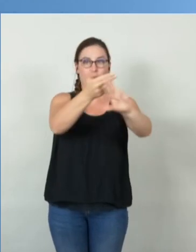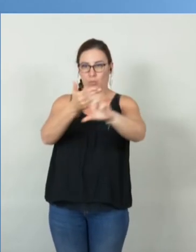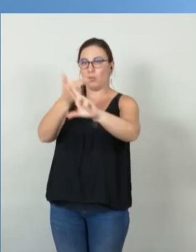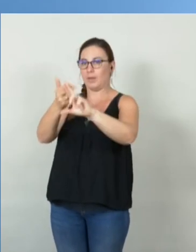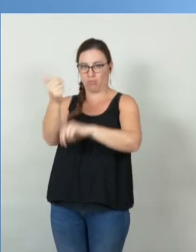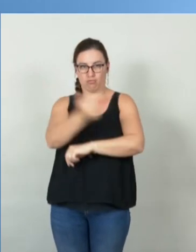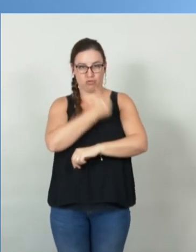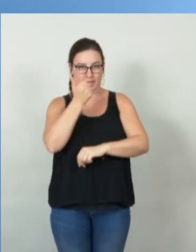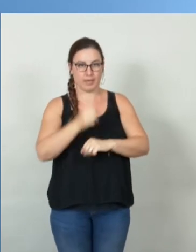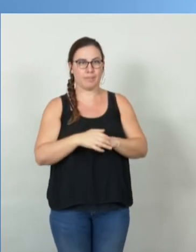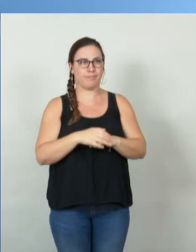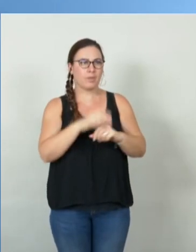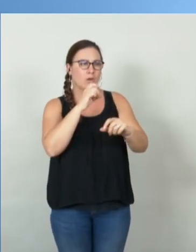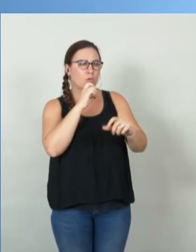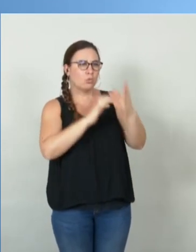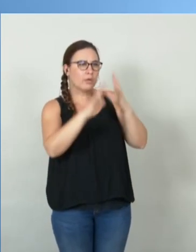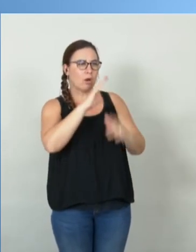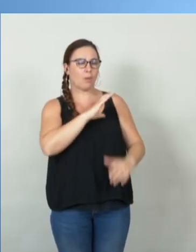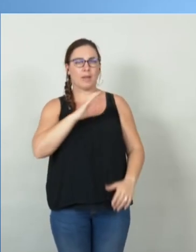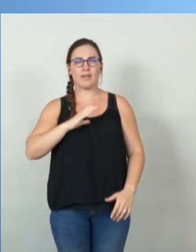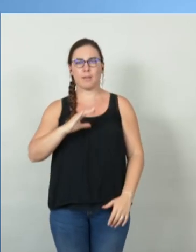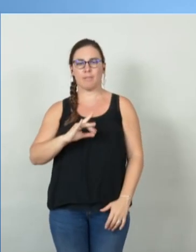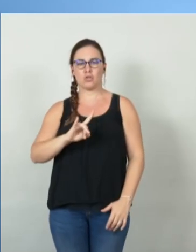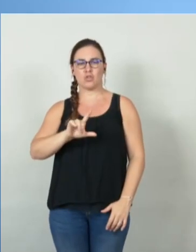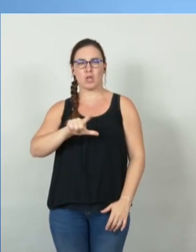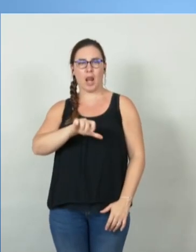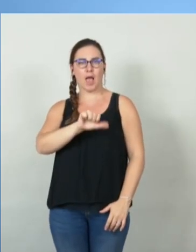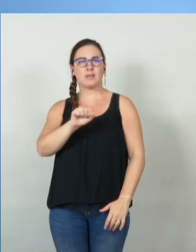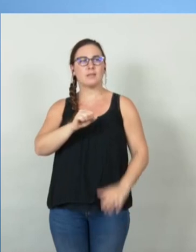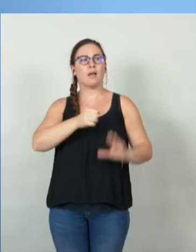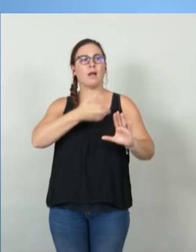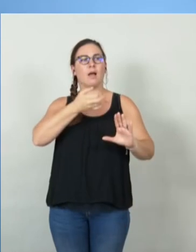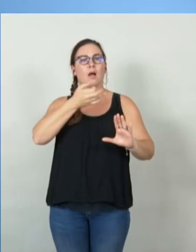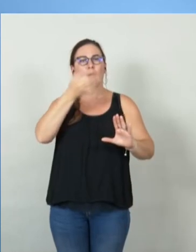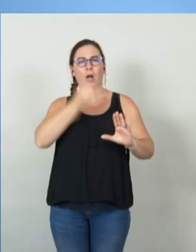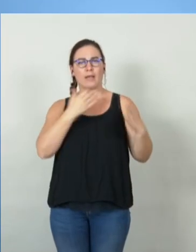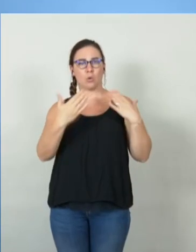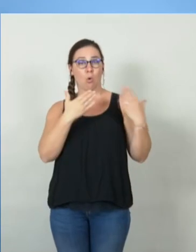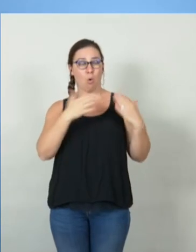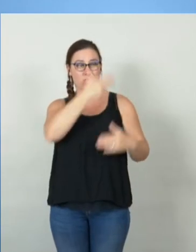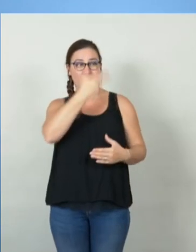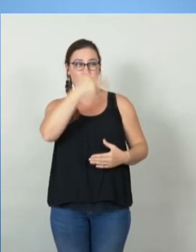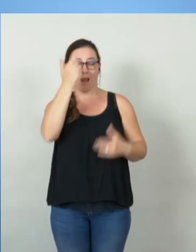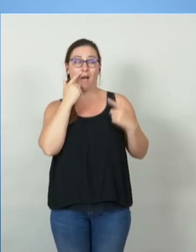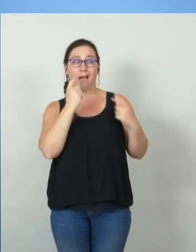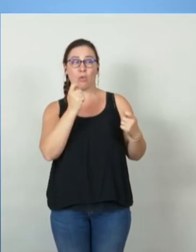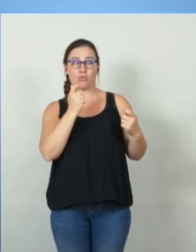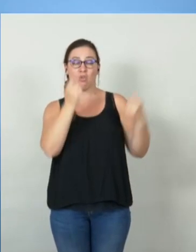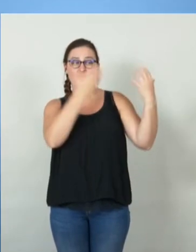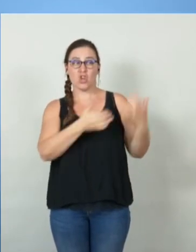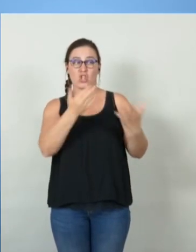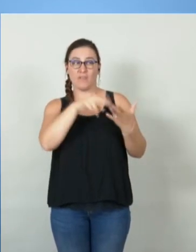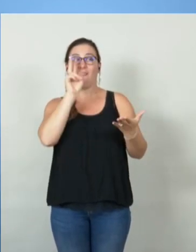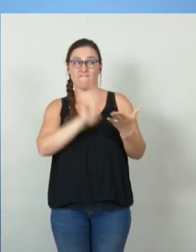quand madame chalat site des ratios nationaux il est toujours prudent de bien pouvoir comparer les chiffres avec